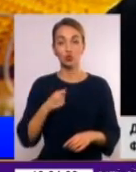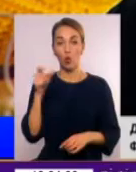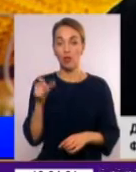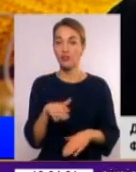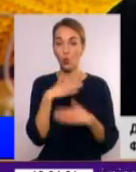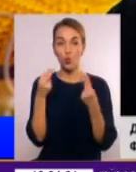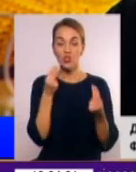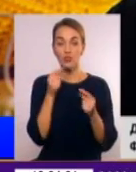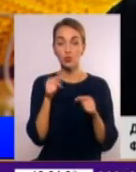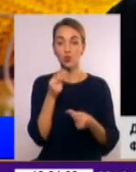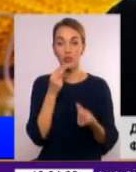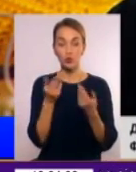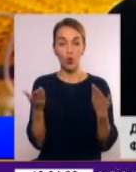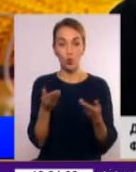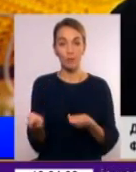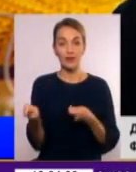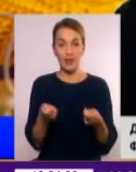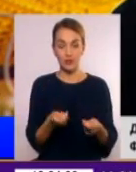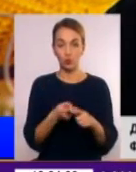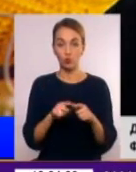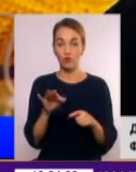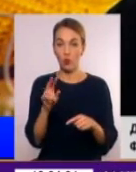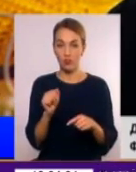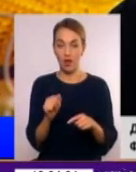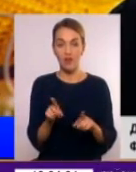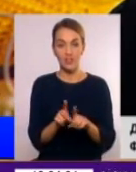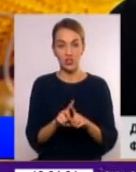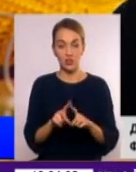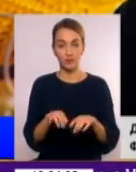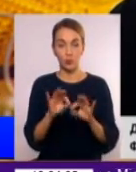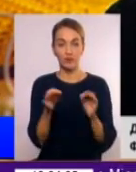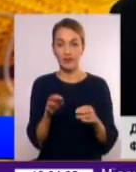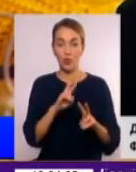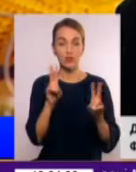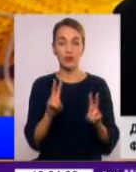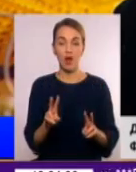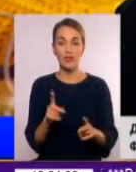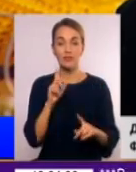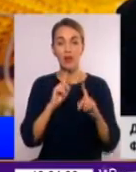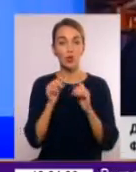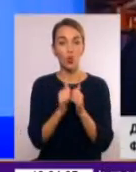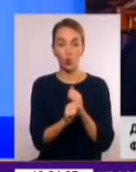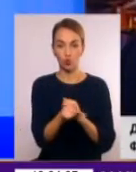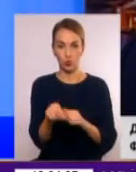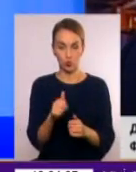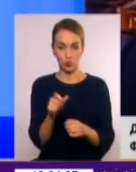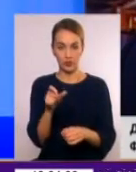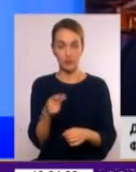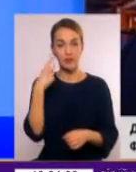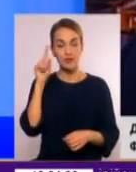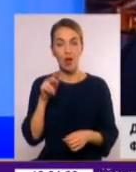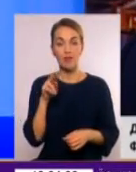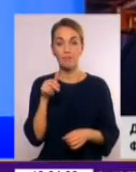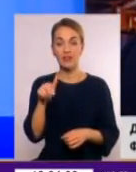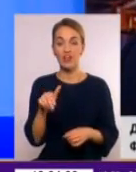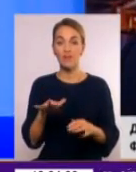хоче їсти ту їжу, яку йому принесли, тому що вона все-таки універсальна їжа, вона не розглядає смаки кожної людини, він знає, як піти в